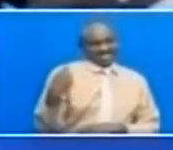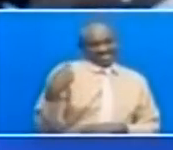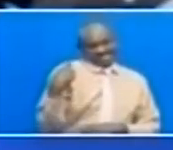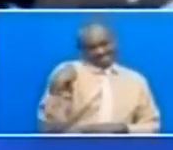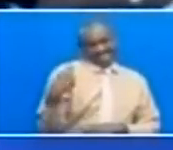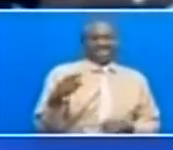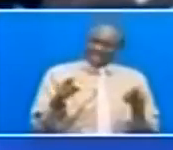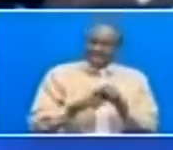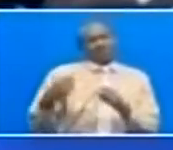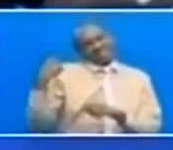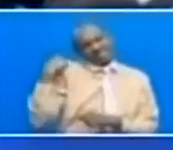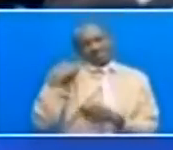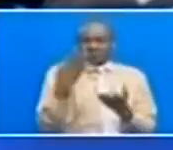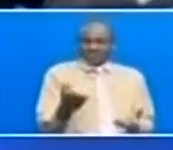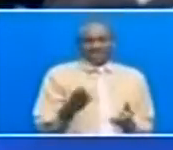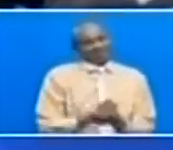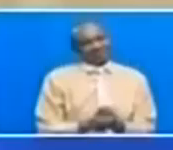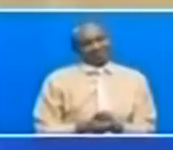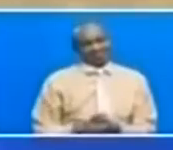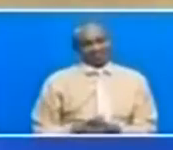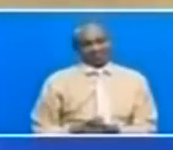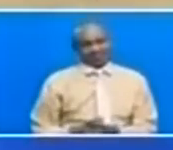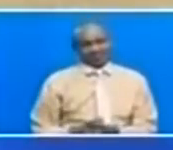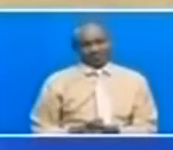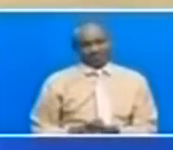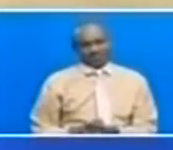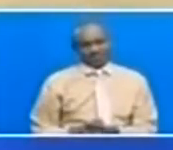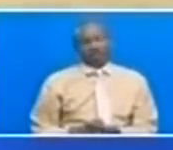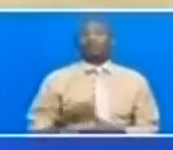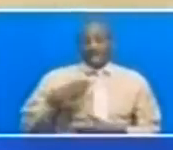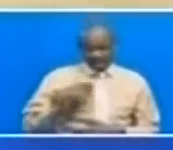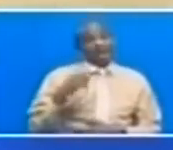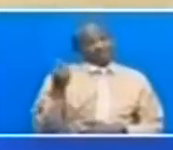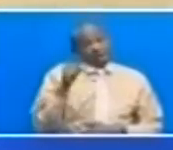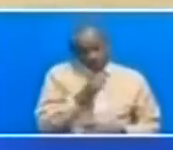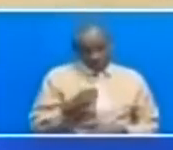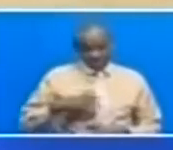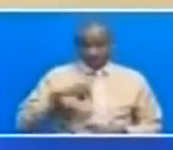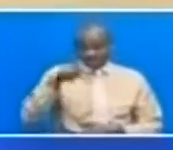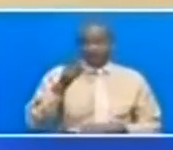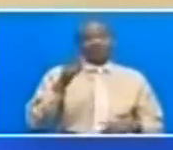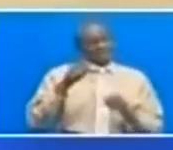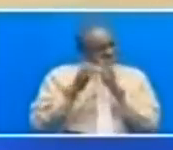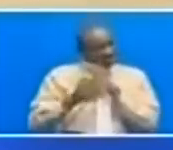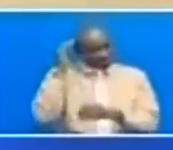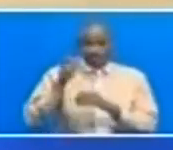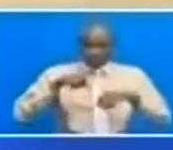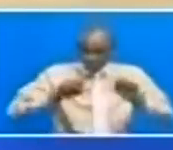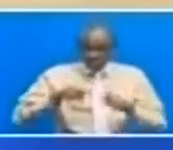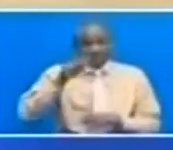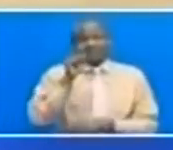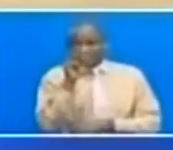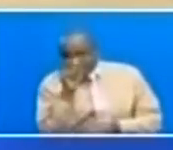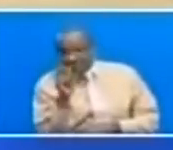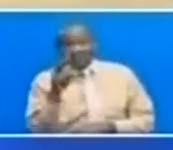walipokuwa wanapiga lundi pamoja na guji huyo. Kunao wazee wenzangu ndio waendeshaji baisikeli wanamjua sana, hata ukimwona kwa TV